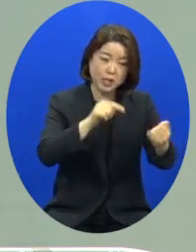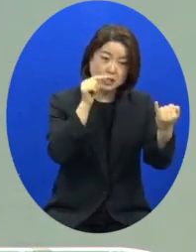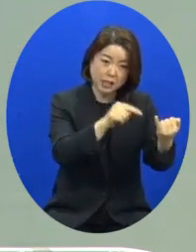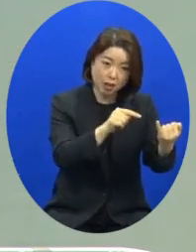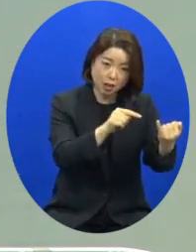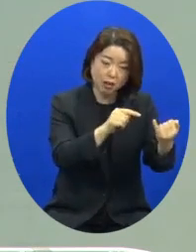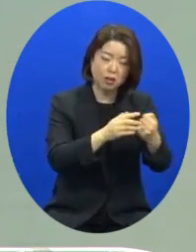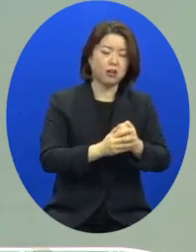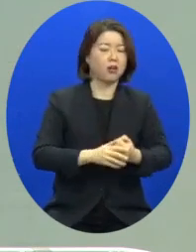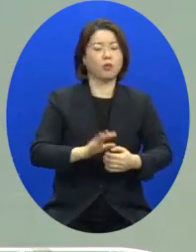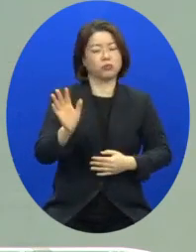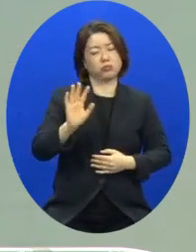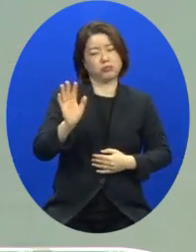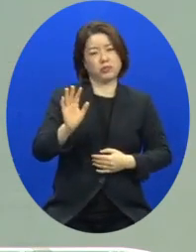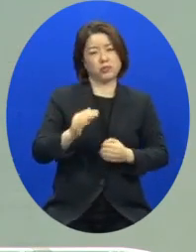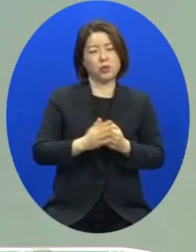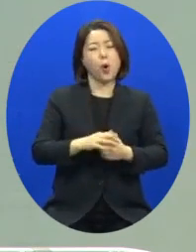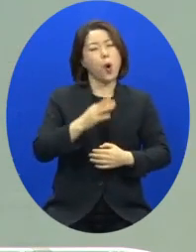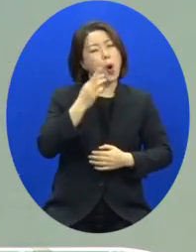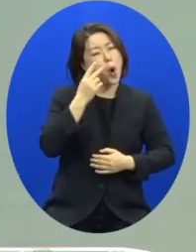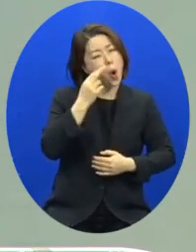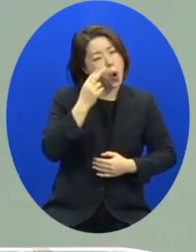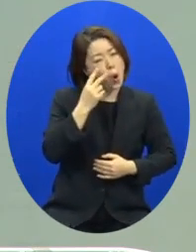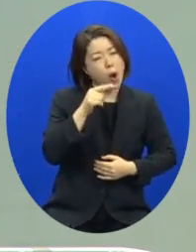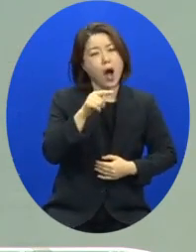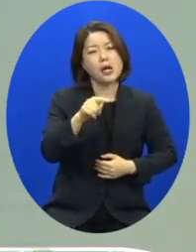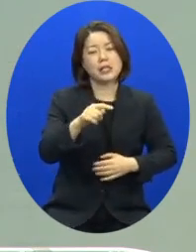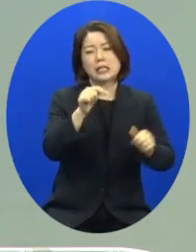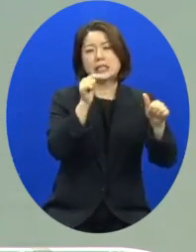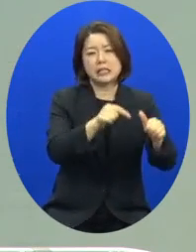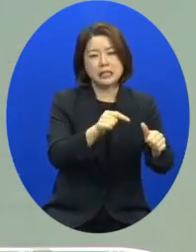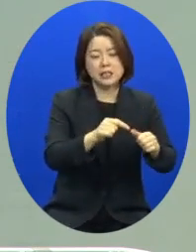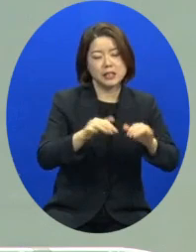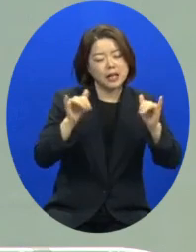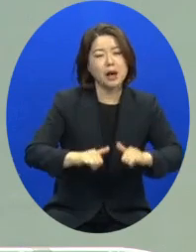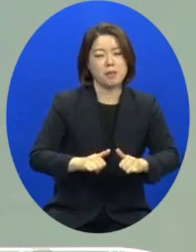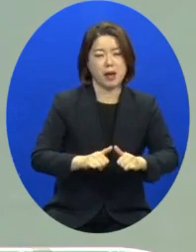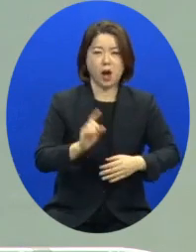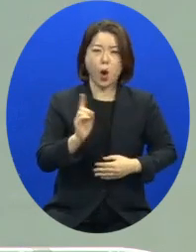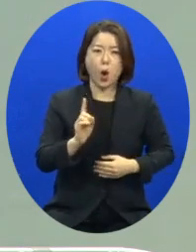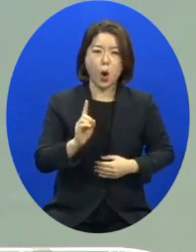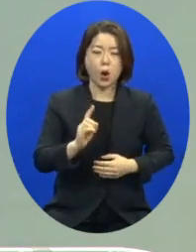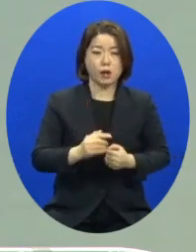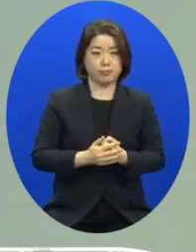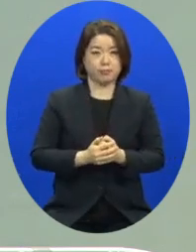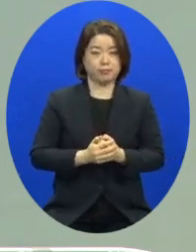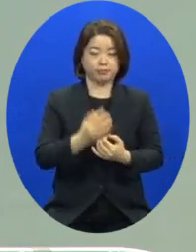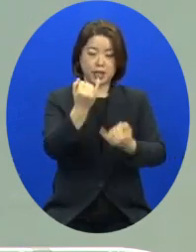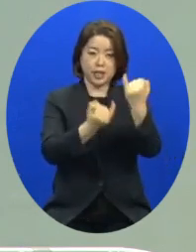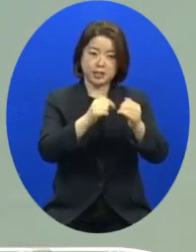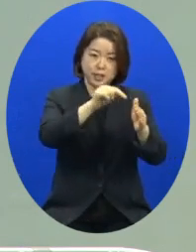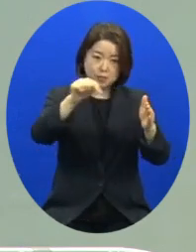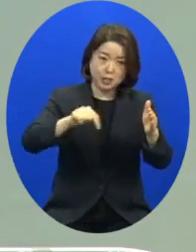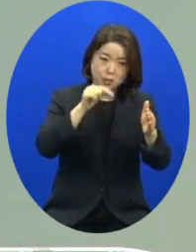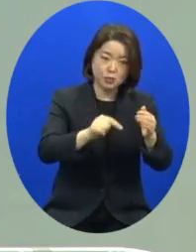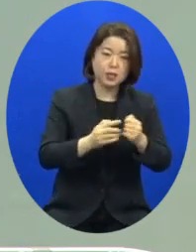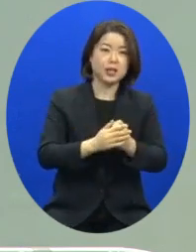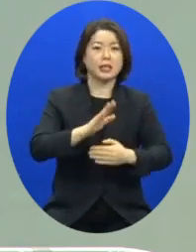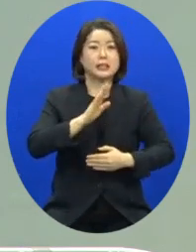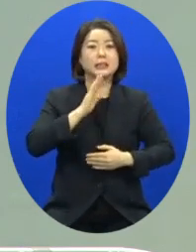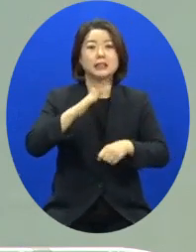그랬더니 그건 아니고 혹시 그렇게 하면 어떻게 하냐는. 제가 그 자매 속에